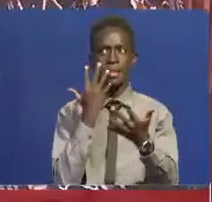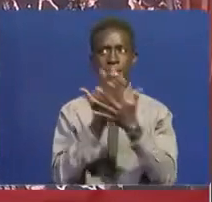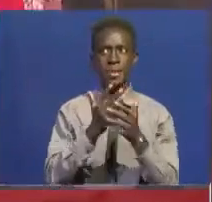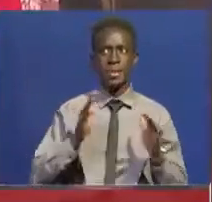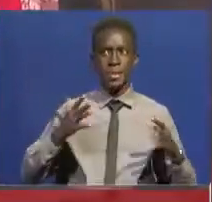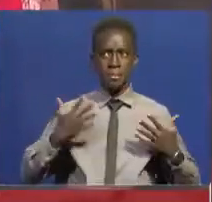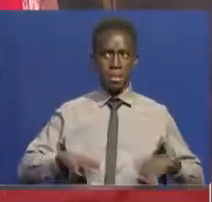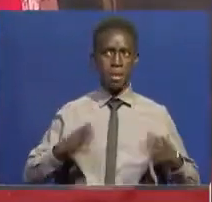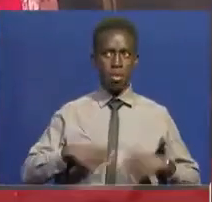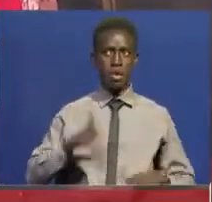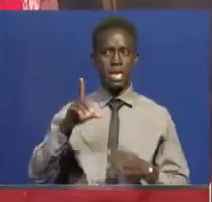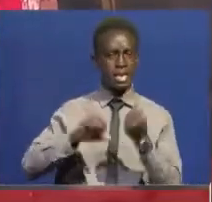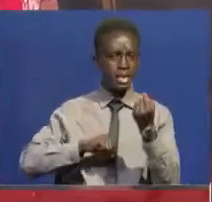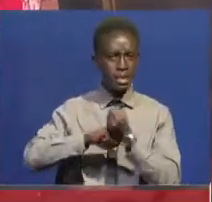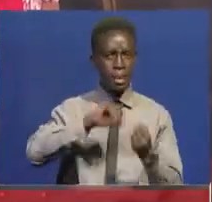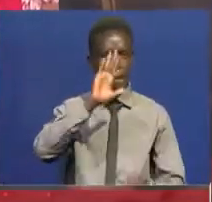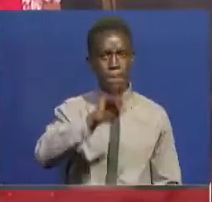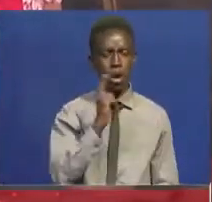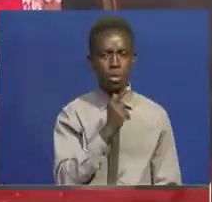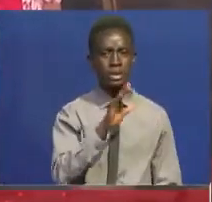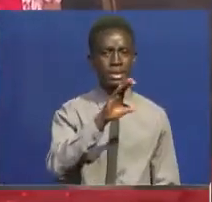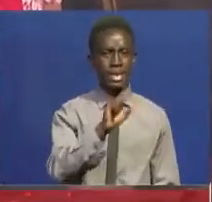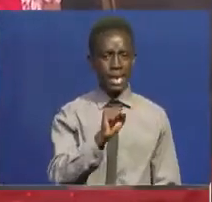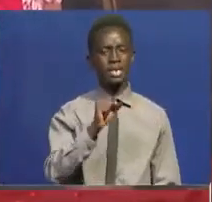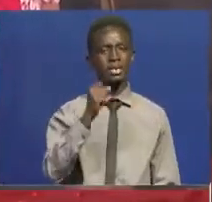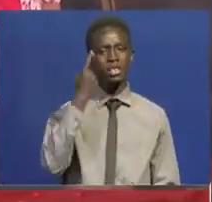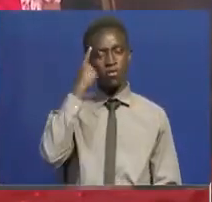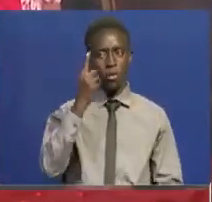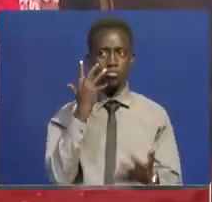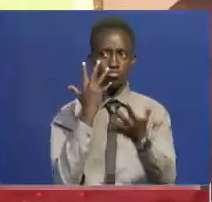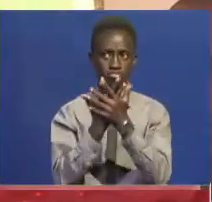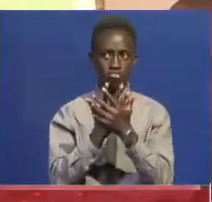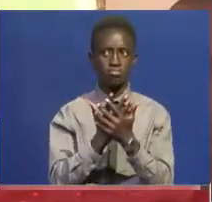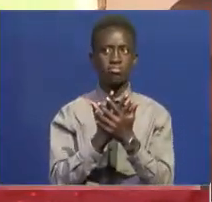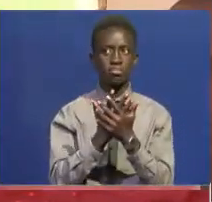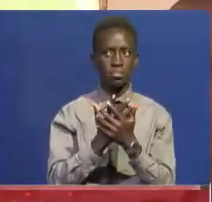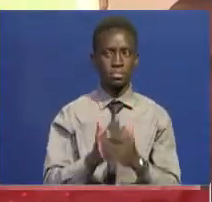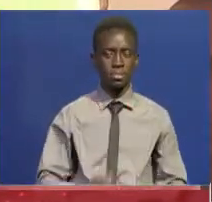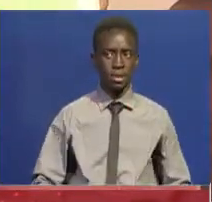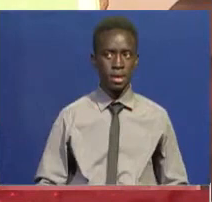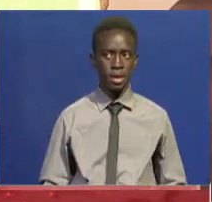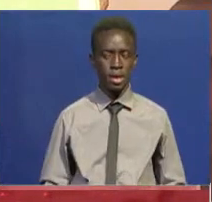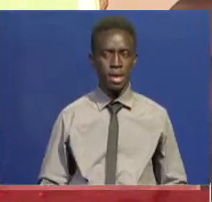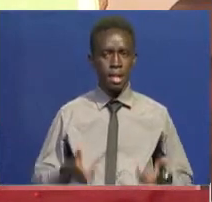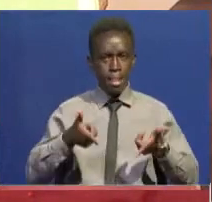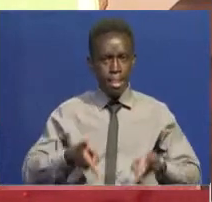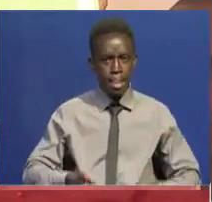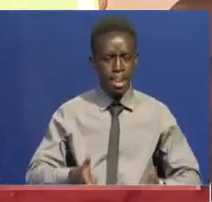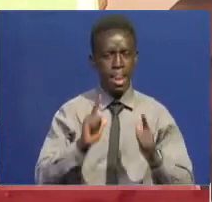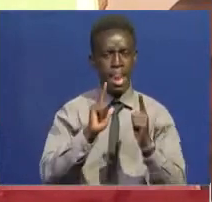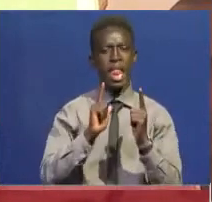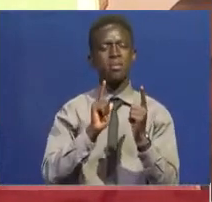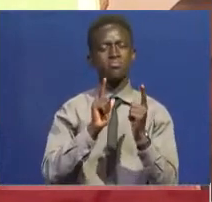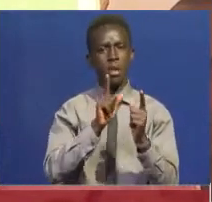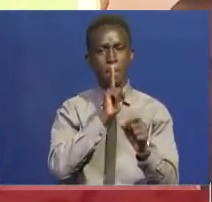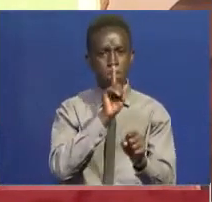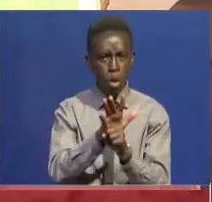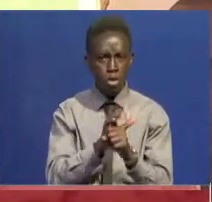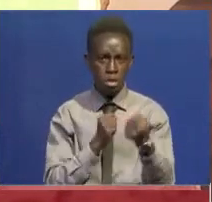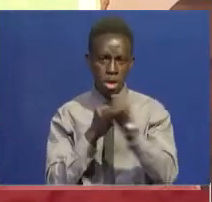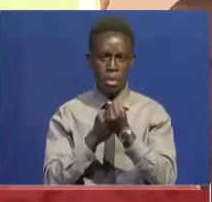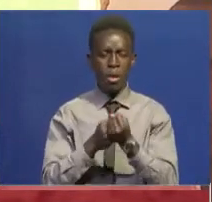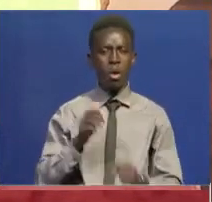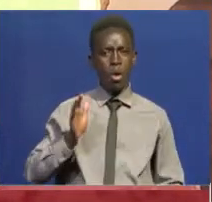hayo yaliungwa mkono na katibu katika idara ya magereza Salome Biako. Let us pledge to support and uplift women in